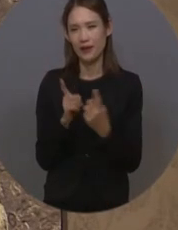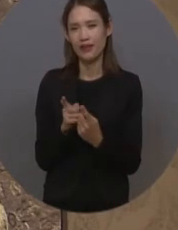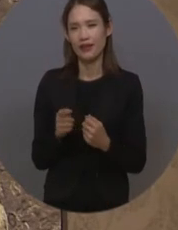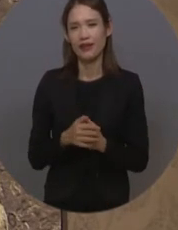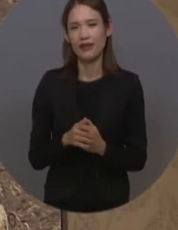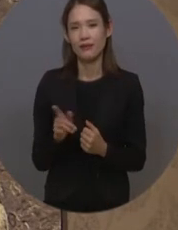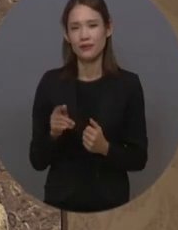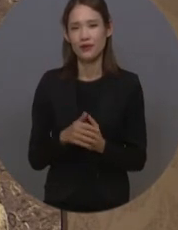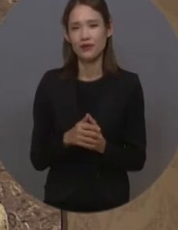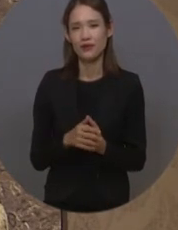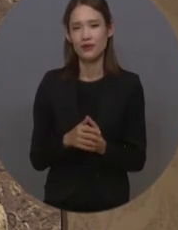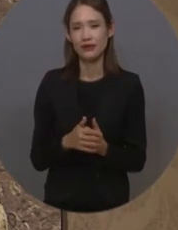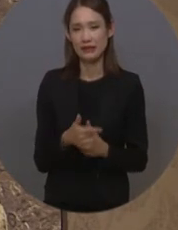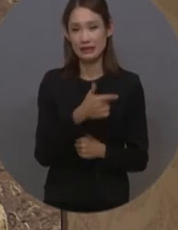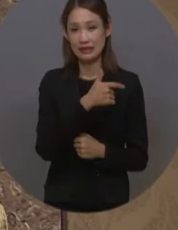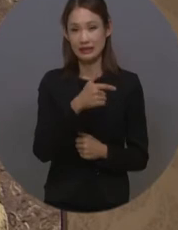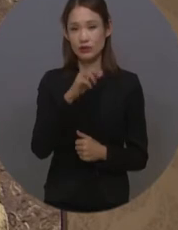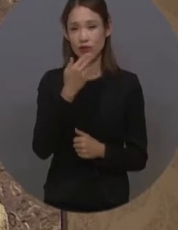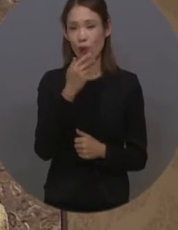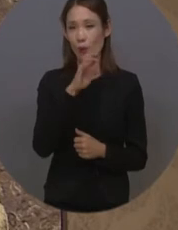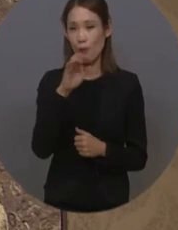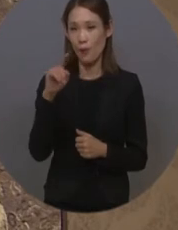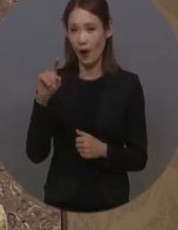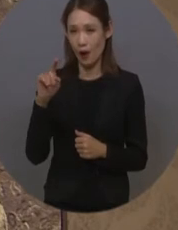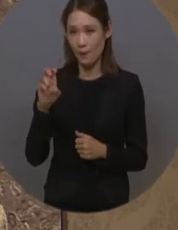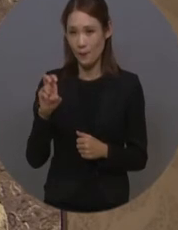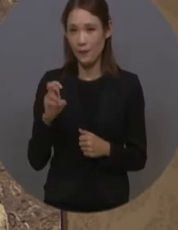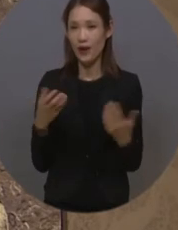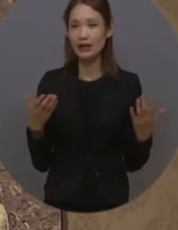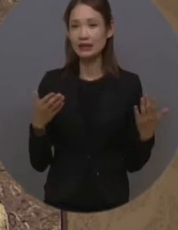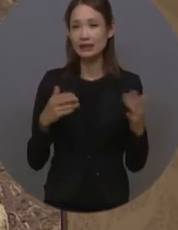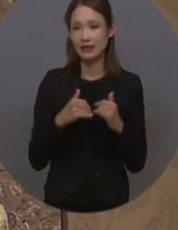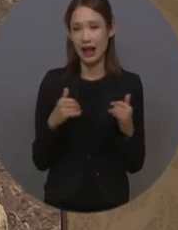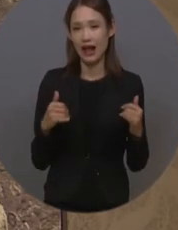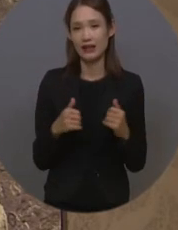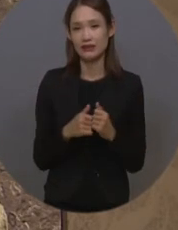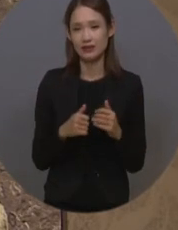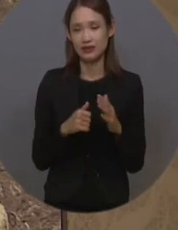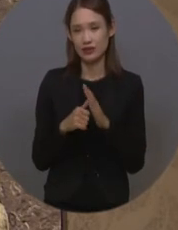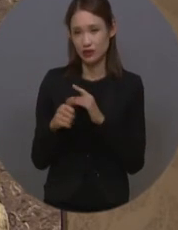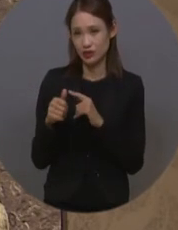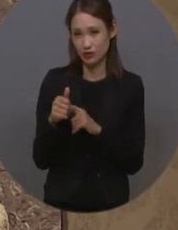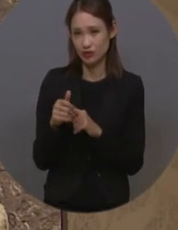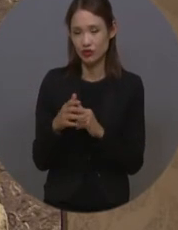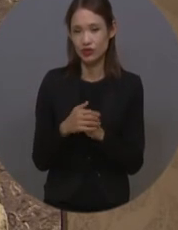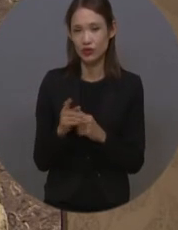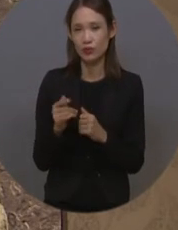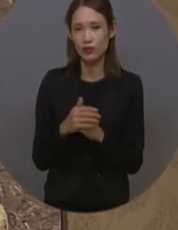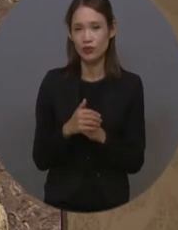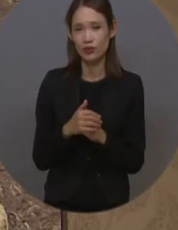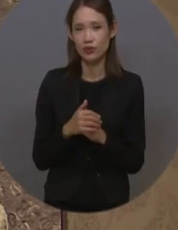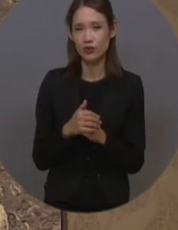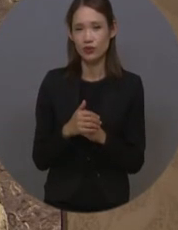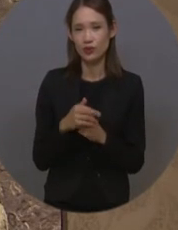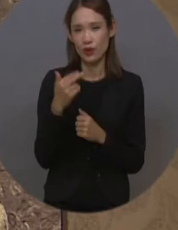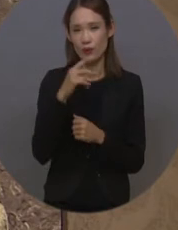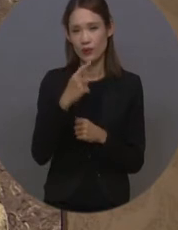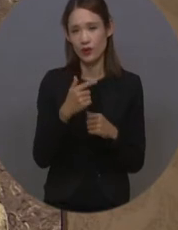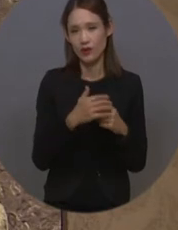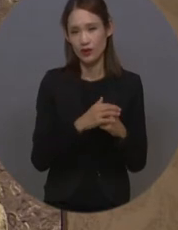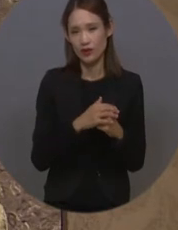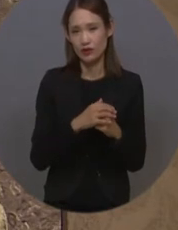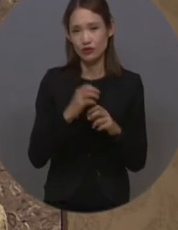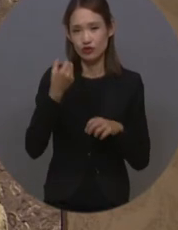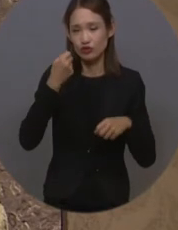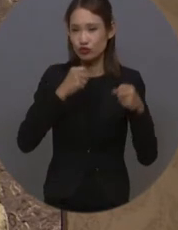그 대형 로펌에서 일을 하시는 수석 전문위원이신데 예. 펀드도 해주시고 구두를